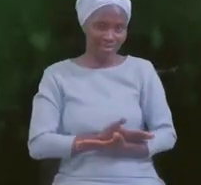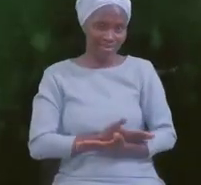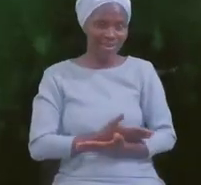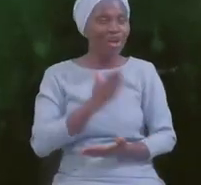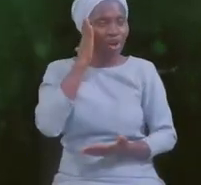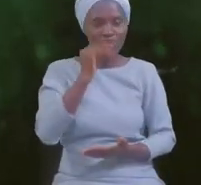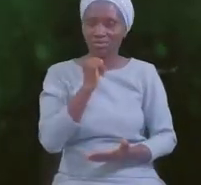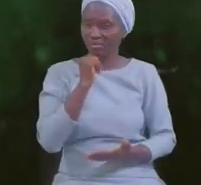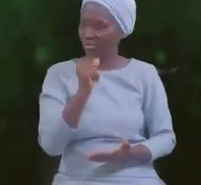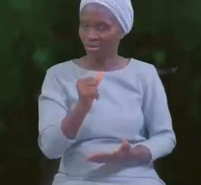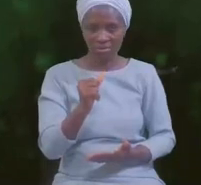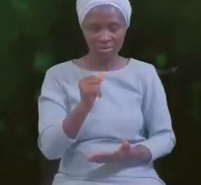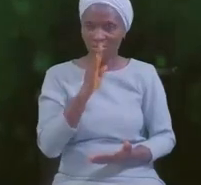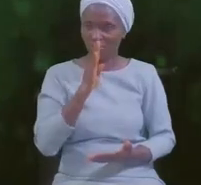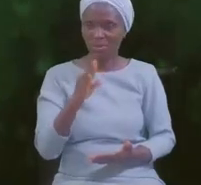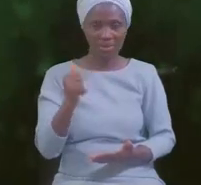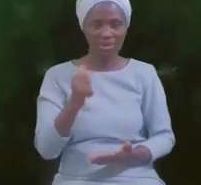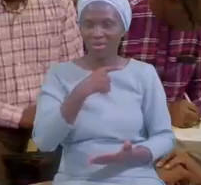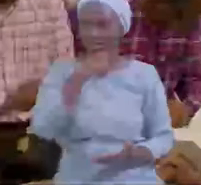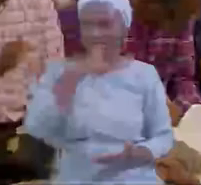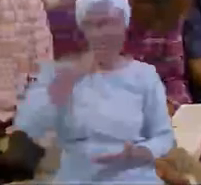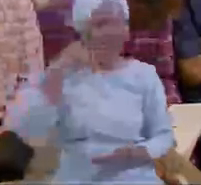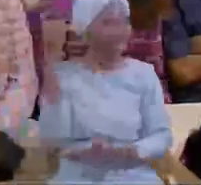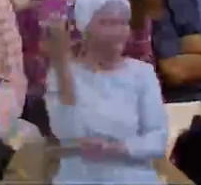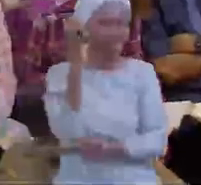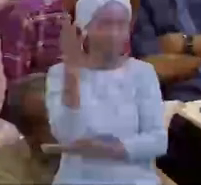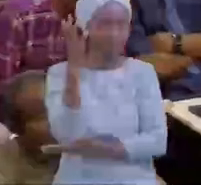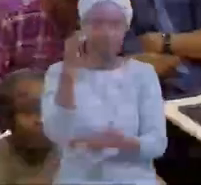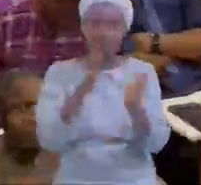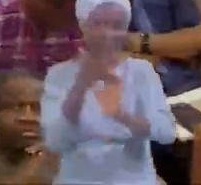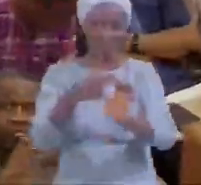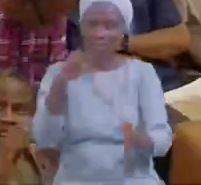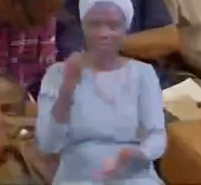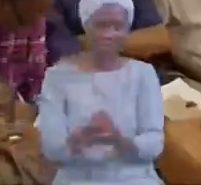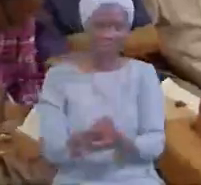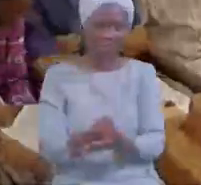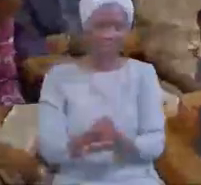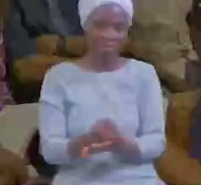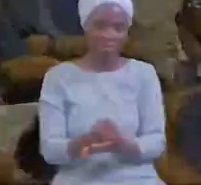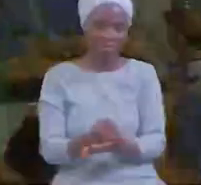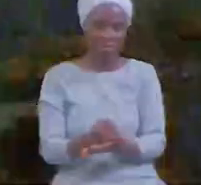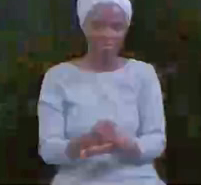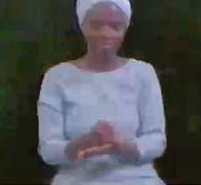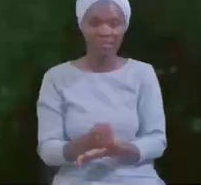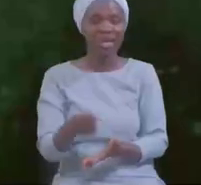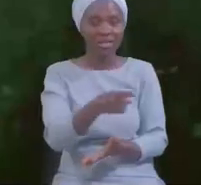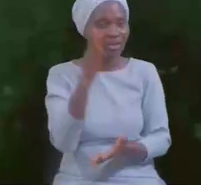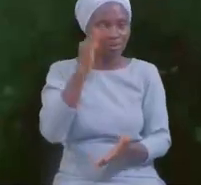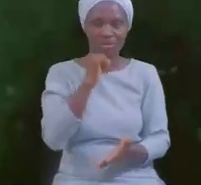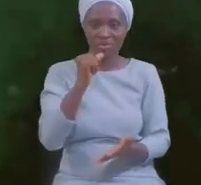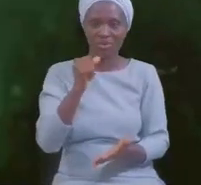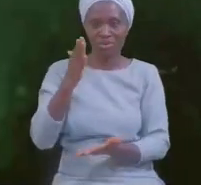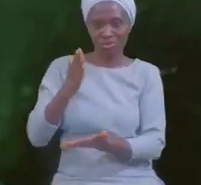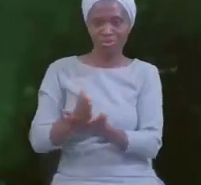ils ne seront pas une branche sèche. Ils ne vont pas cesser au